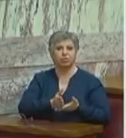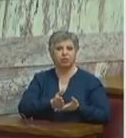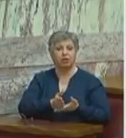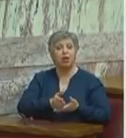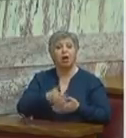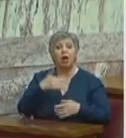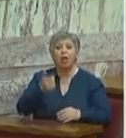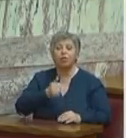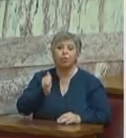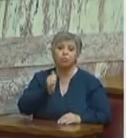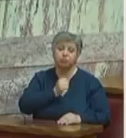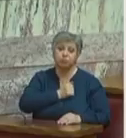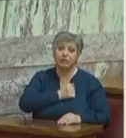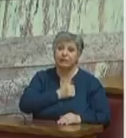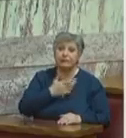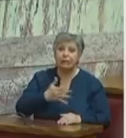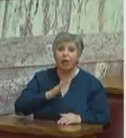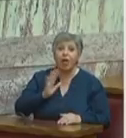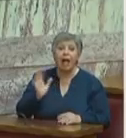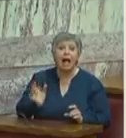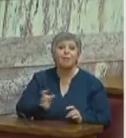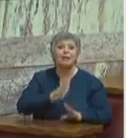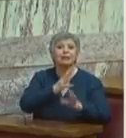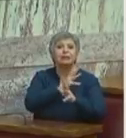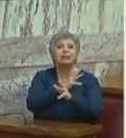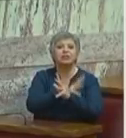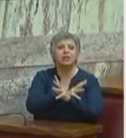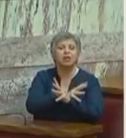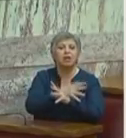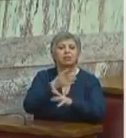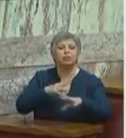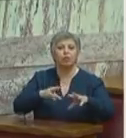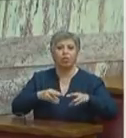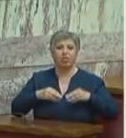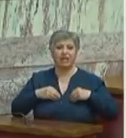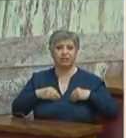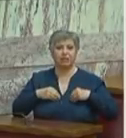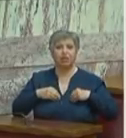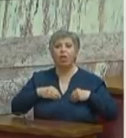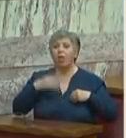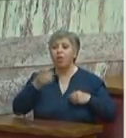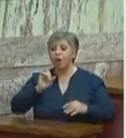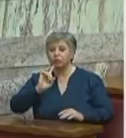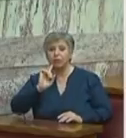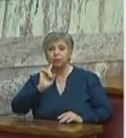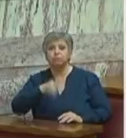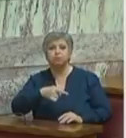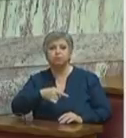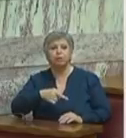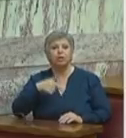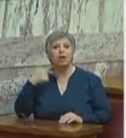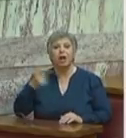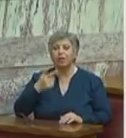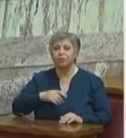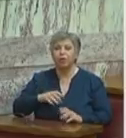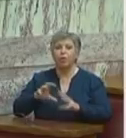θεωρούσα όμως κατάπτυστο έναν εισαγγελικό λειτουργό που είναι έρμεο στα χέρια της κοινοβουλευτικής